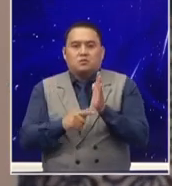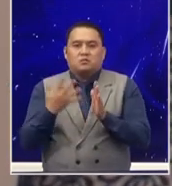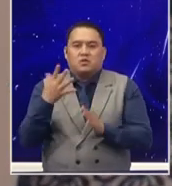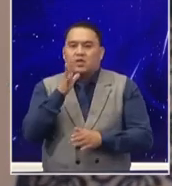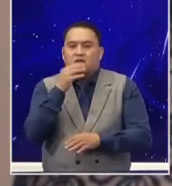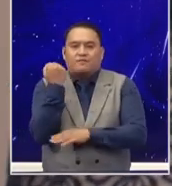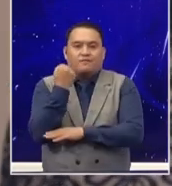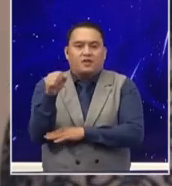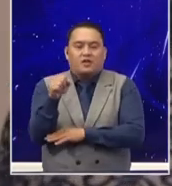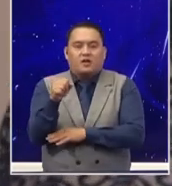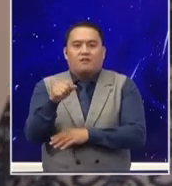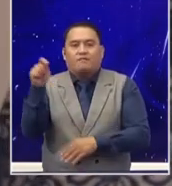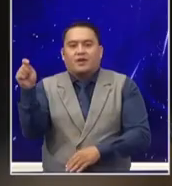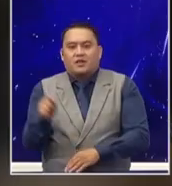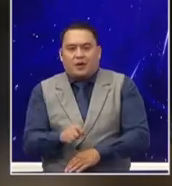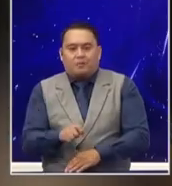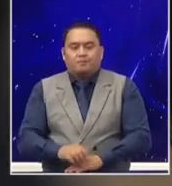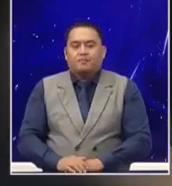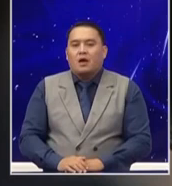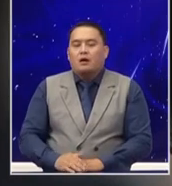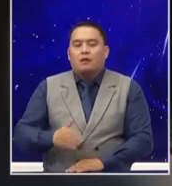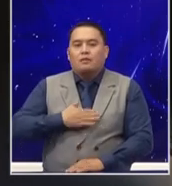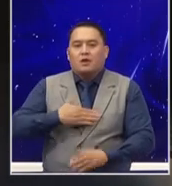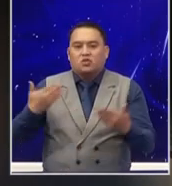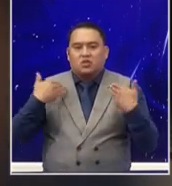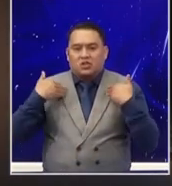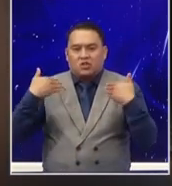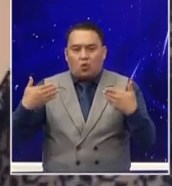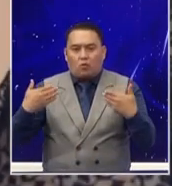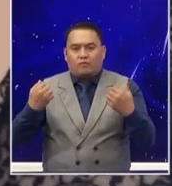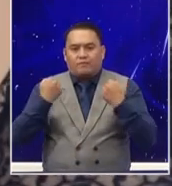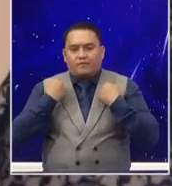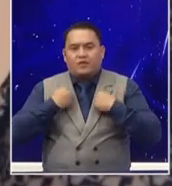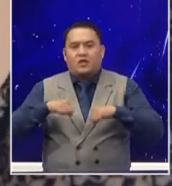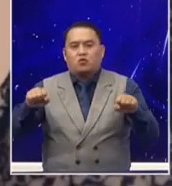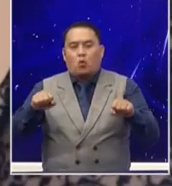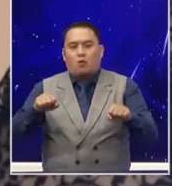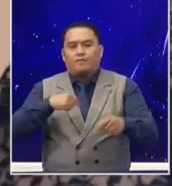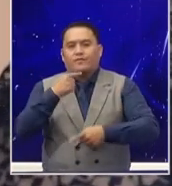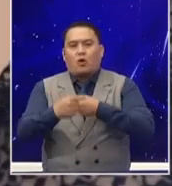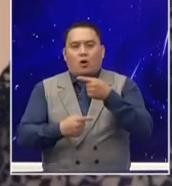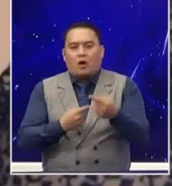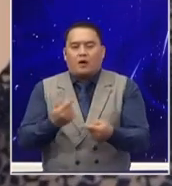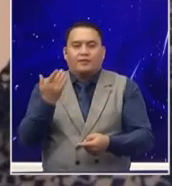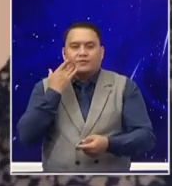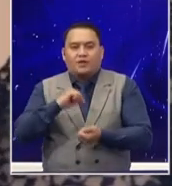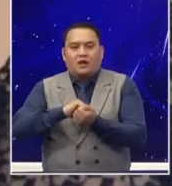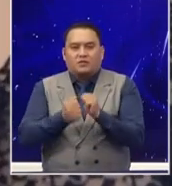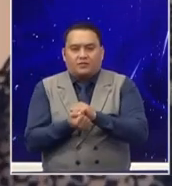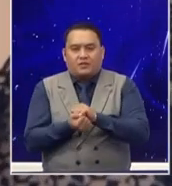Великой Отечественной войне. Подвиг наших дедов, прадедов должен оставаться в